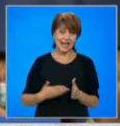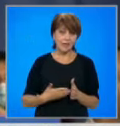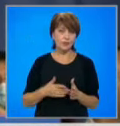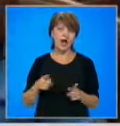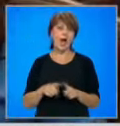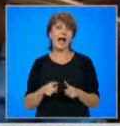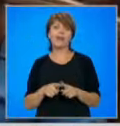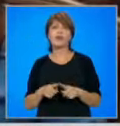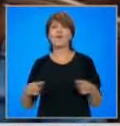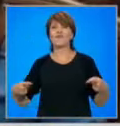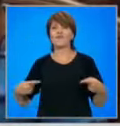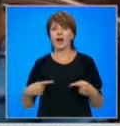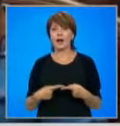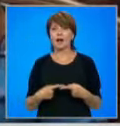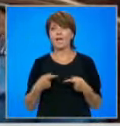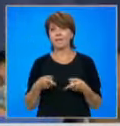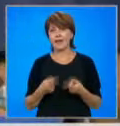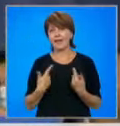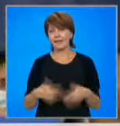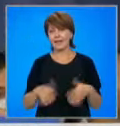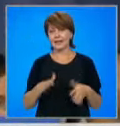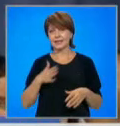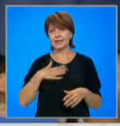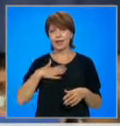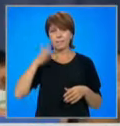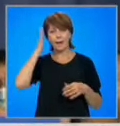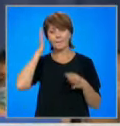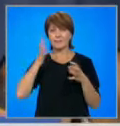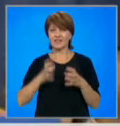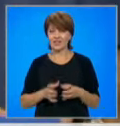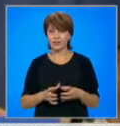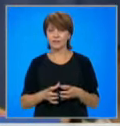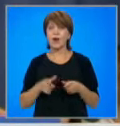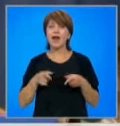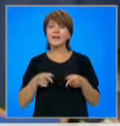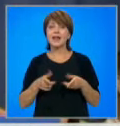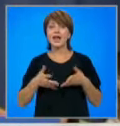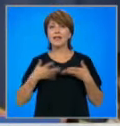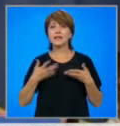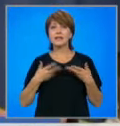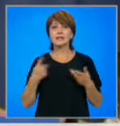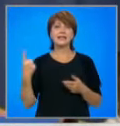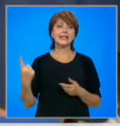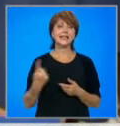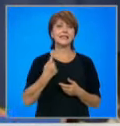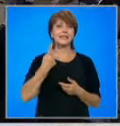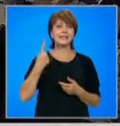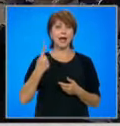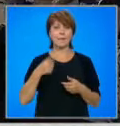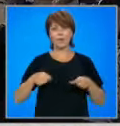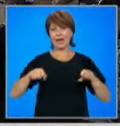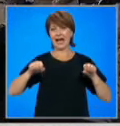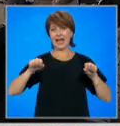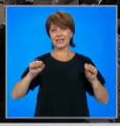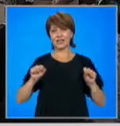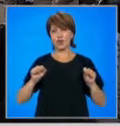вече е враг. Те не искат да имат правителство. Те искат само постове и кресла.